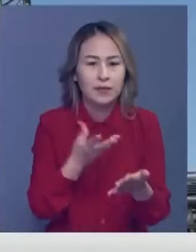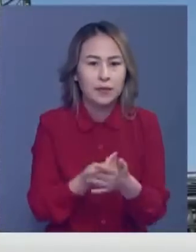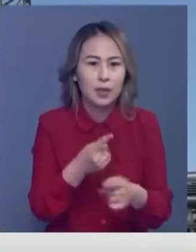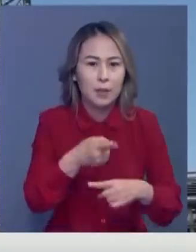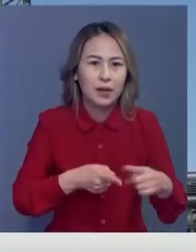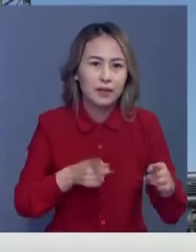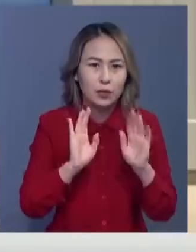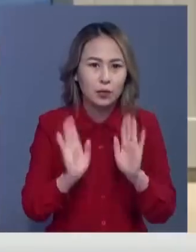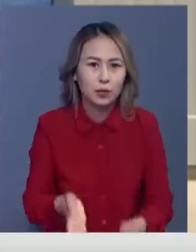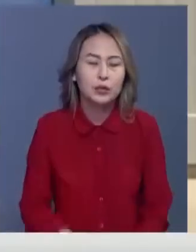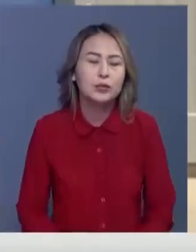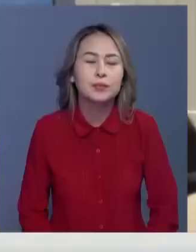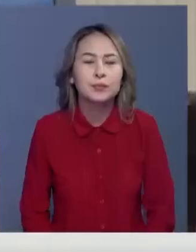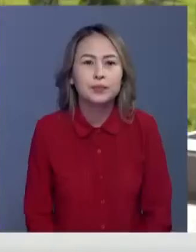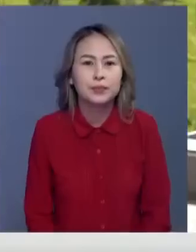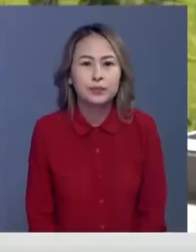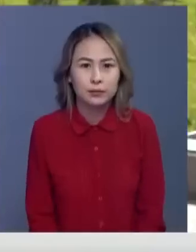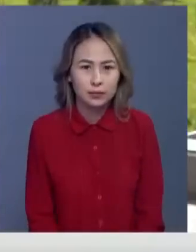сақталады.